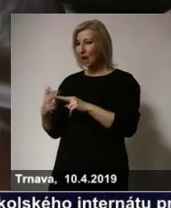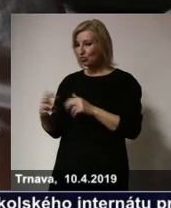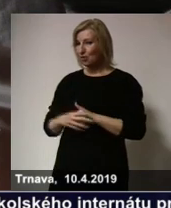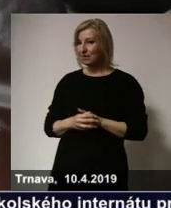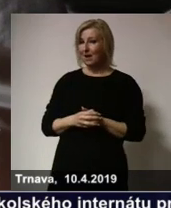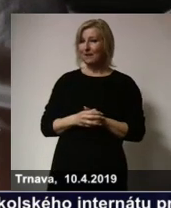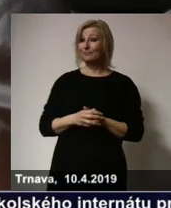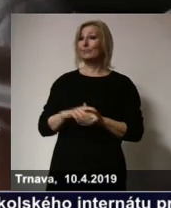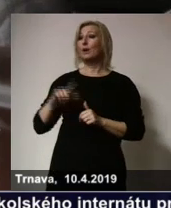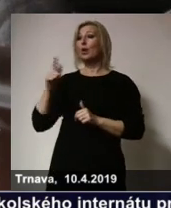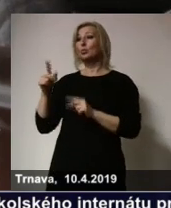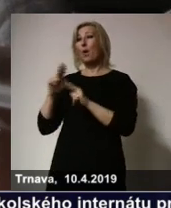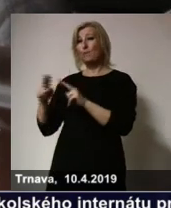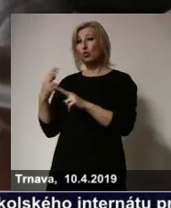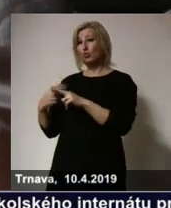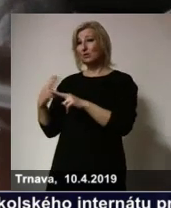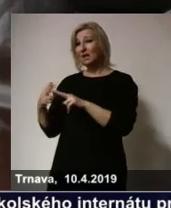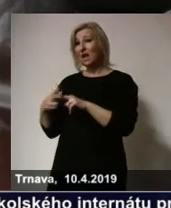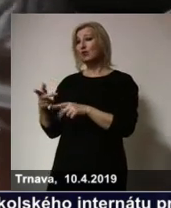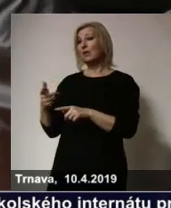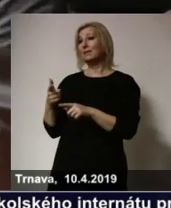ktoré nemusí byť o tom, že budeme